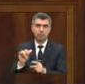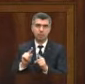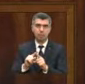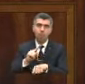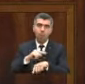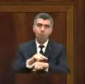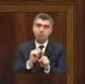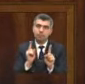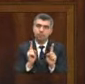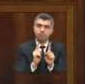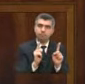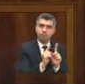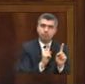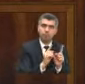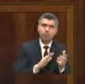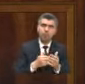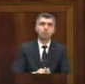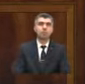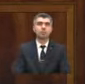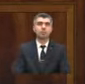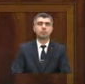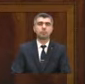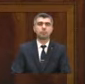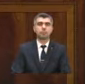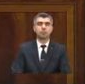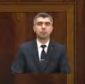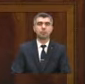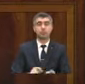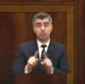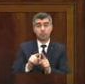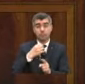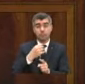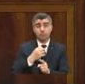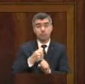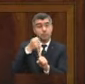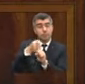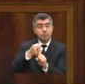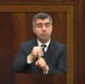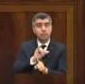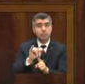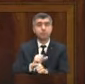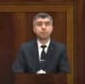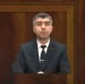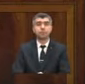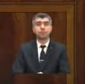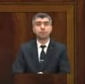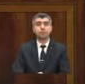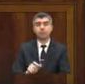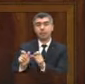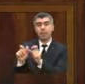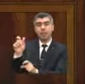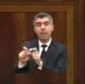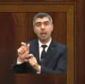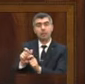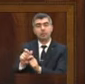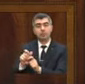الضروريه لبدء استفادته من النظام. حنا كنا مشينا في واحد الاجتهاد، مشينا على اساس الناس اللي كانوا كيستافدوا من سي ان